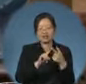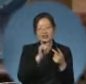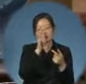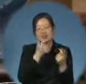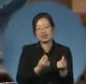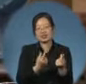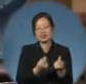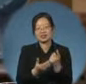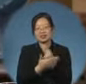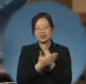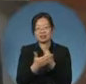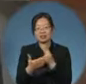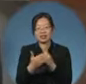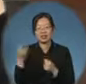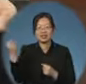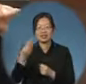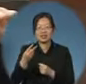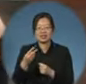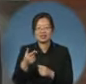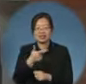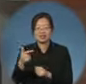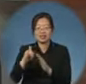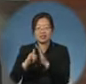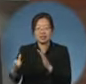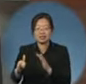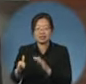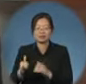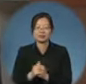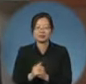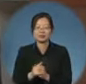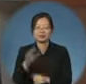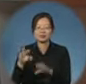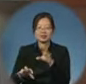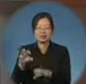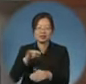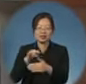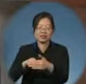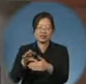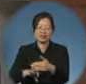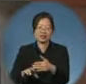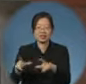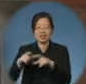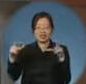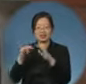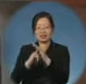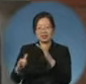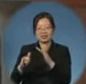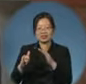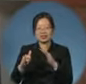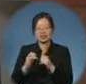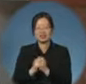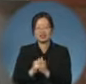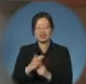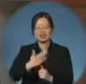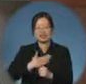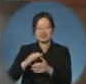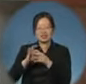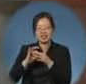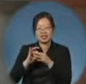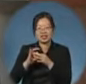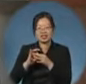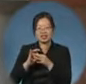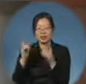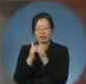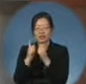4 그래서 다시 이제 대갈 쪼그리고 말해서 법대 가족 에게 아이들이 자기랑 연임